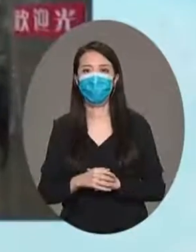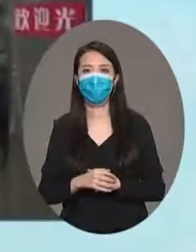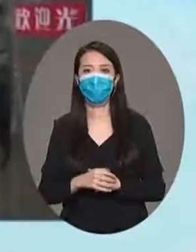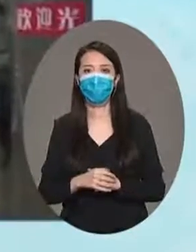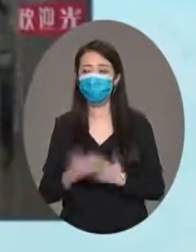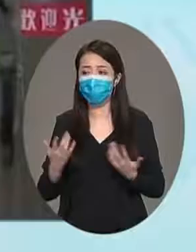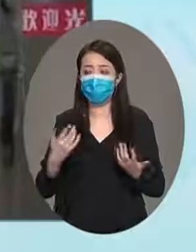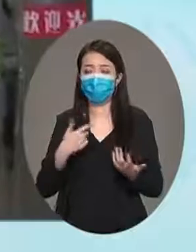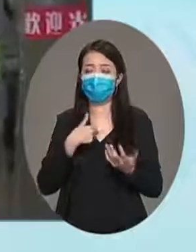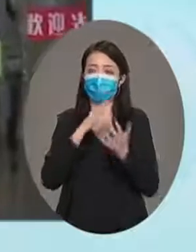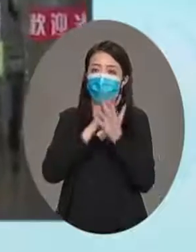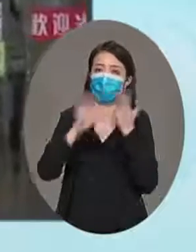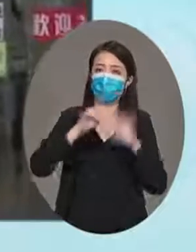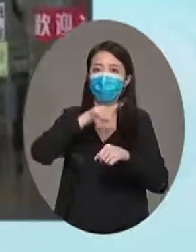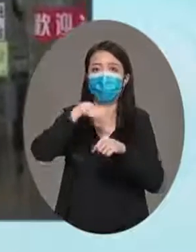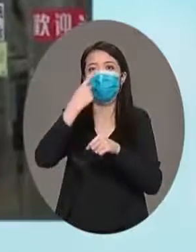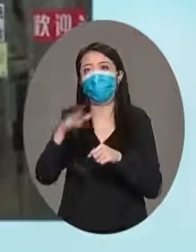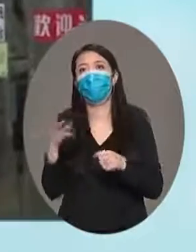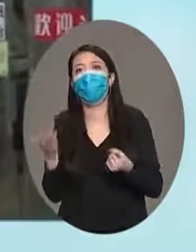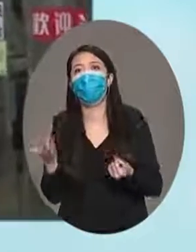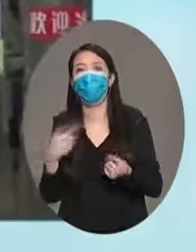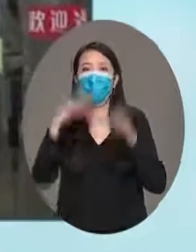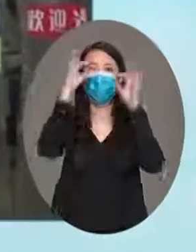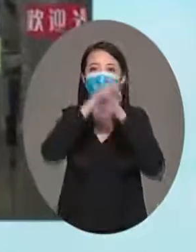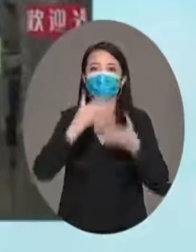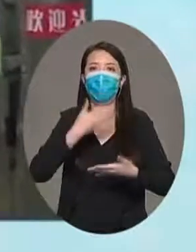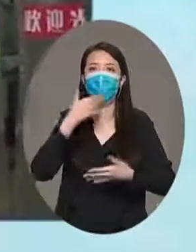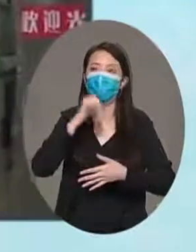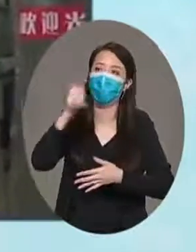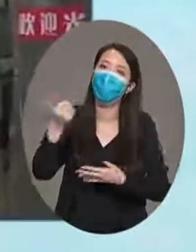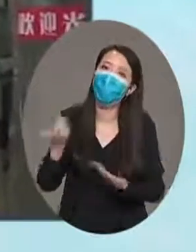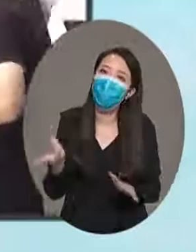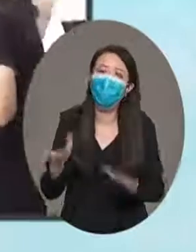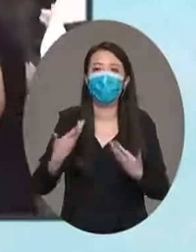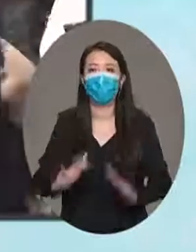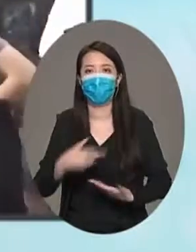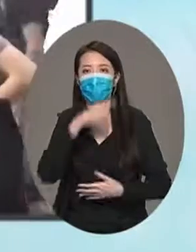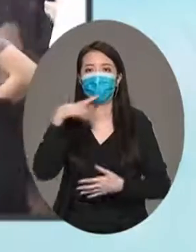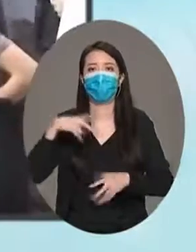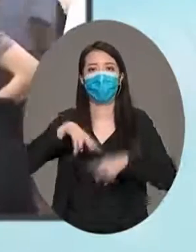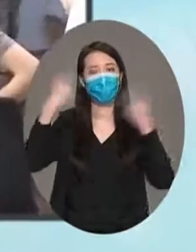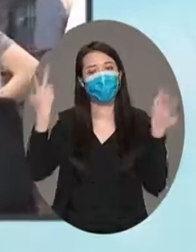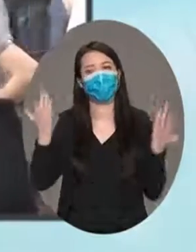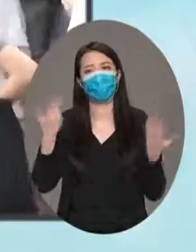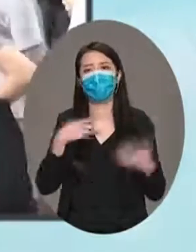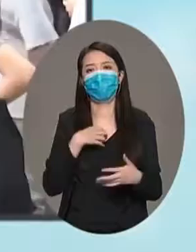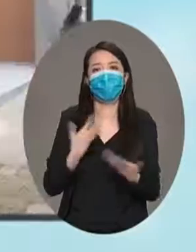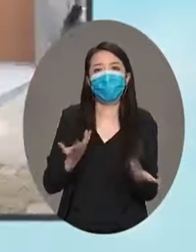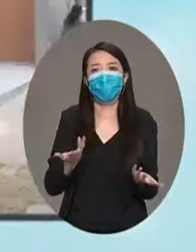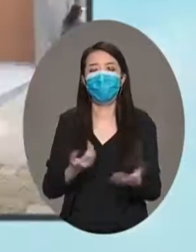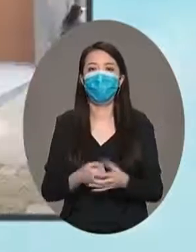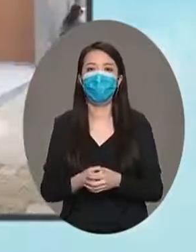湖那裡擺個幾鐘，我想住今朝都係過啦嚇，咁而家又改變咗計劃啦，咁啊梗係有無奈